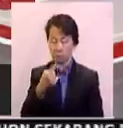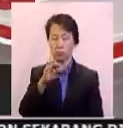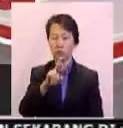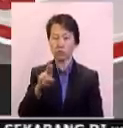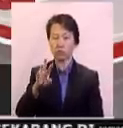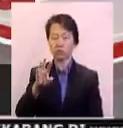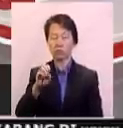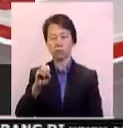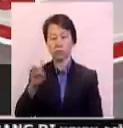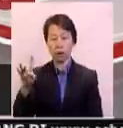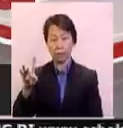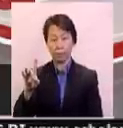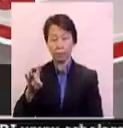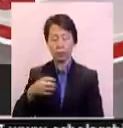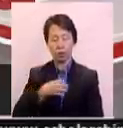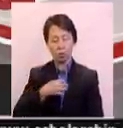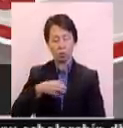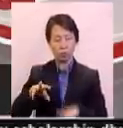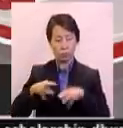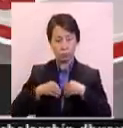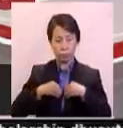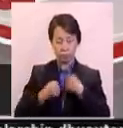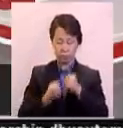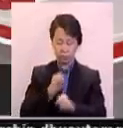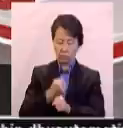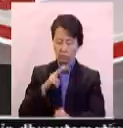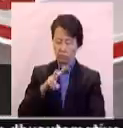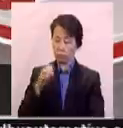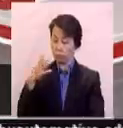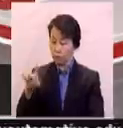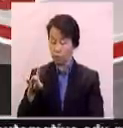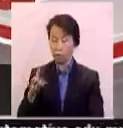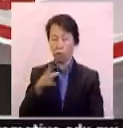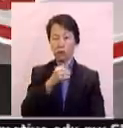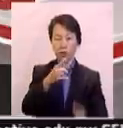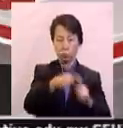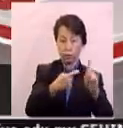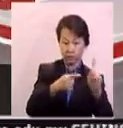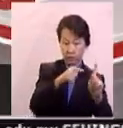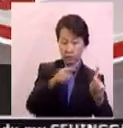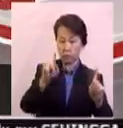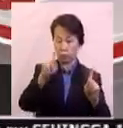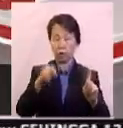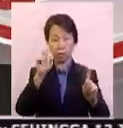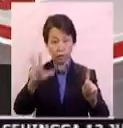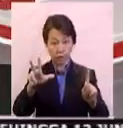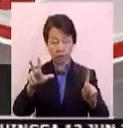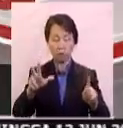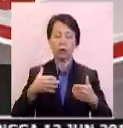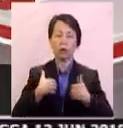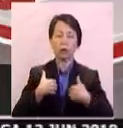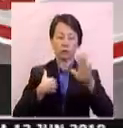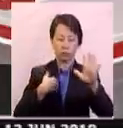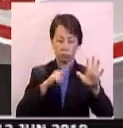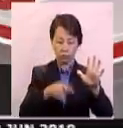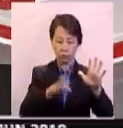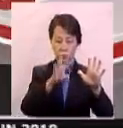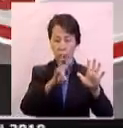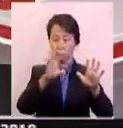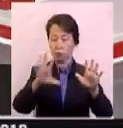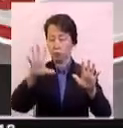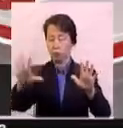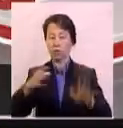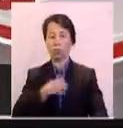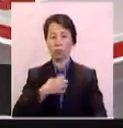26,086 aduan diterima sepanjang tahun 2018, manakala bagi Januari hingga Mac lalu pula sebanyak